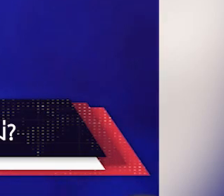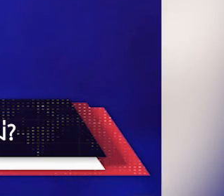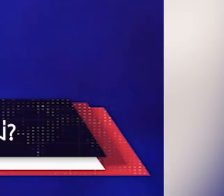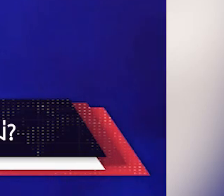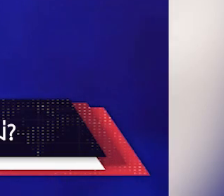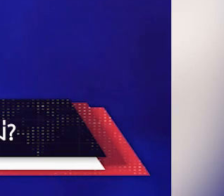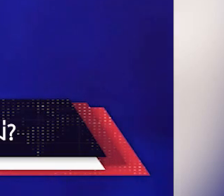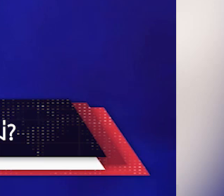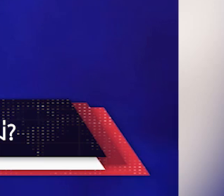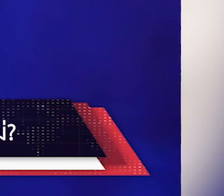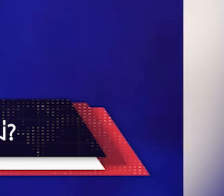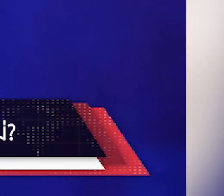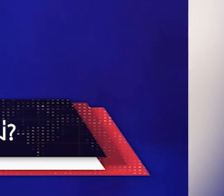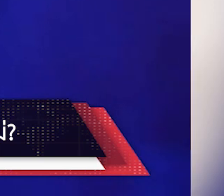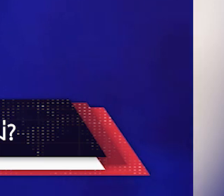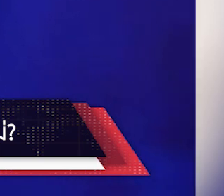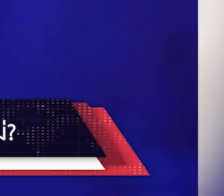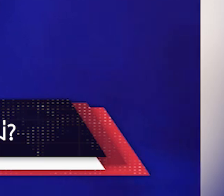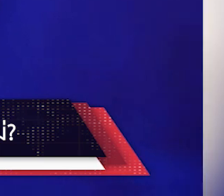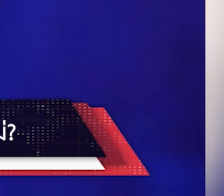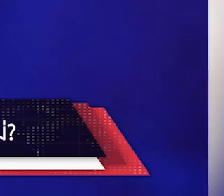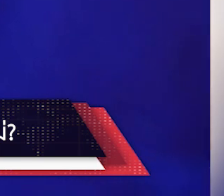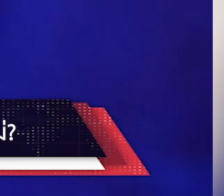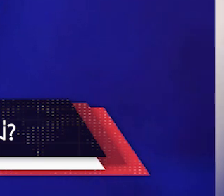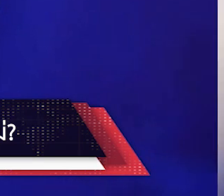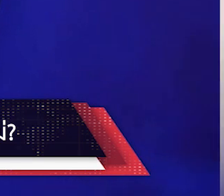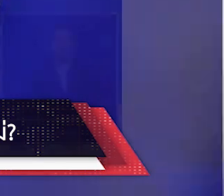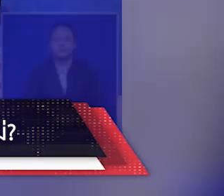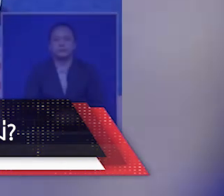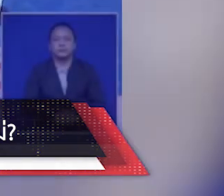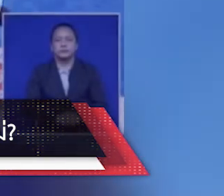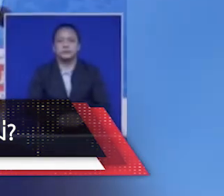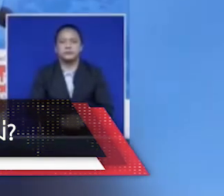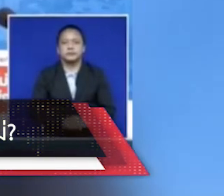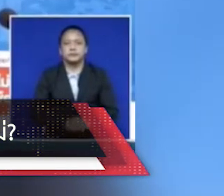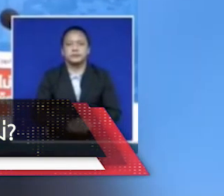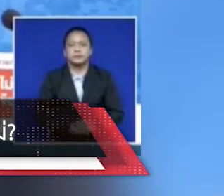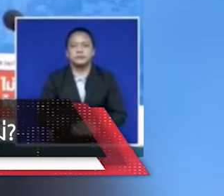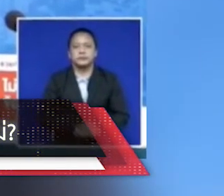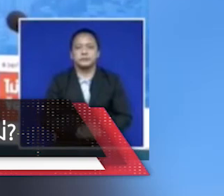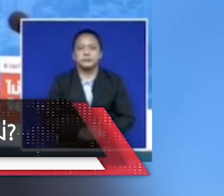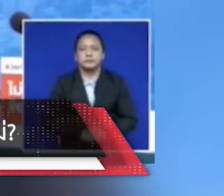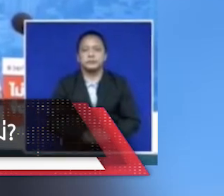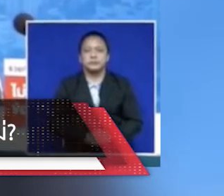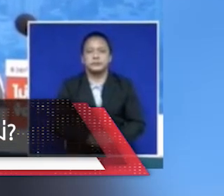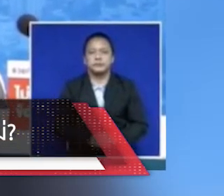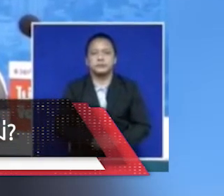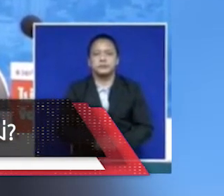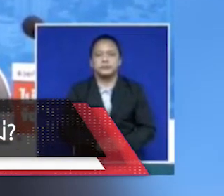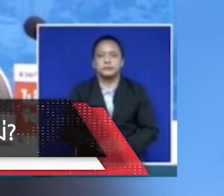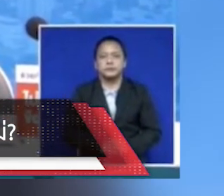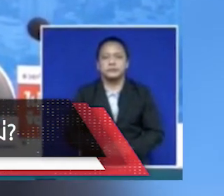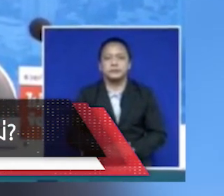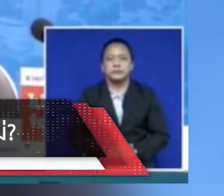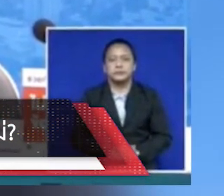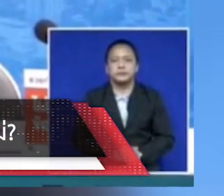ามทำ CPR แต่ไม่สามารถช่วยเหลือไว้ได้เกี่ยวกับเรื่องเดียวกันนี้ผู้ใช้เฟซบุ๊กอนุวัฒน์วันนิชกรกุลได้